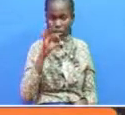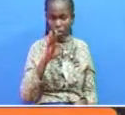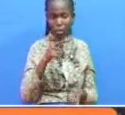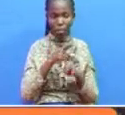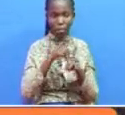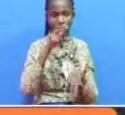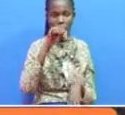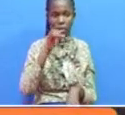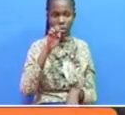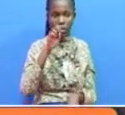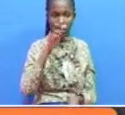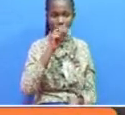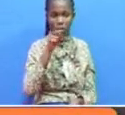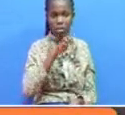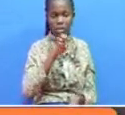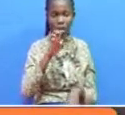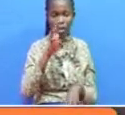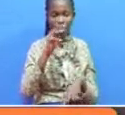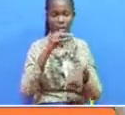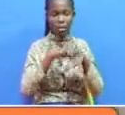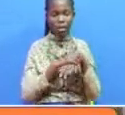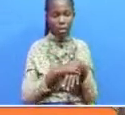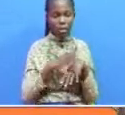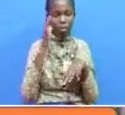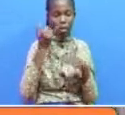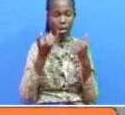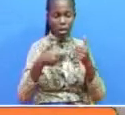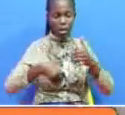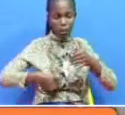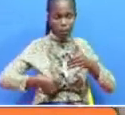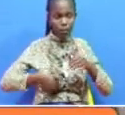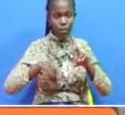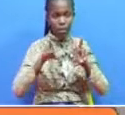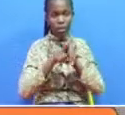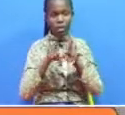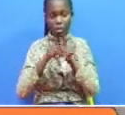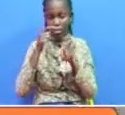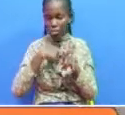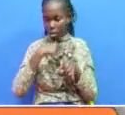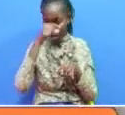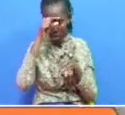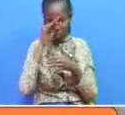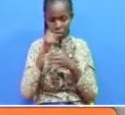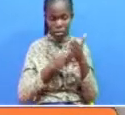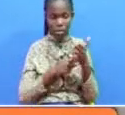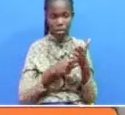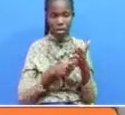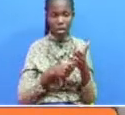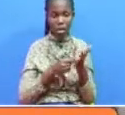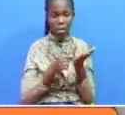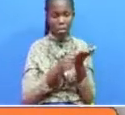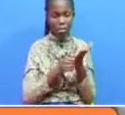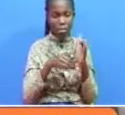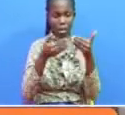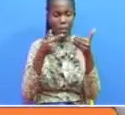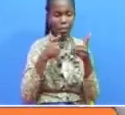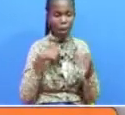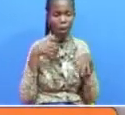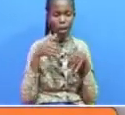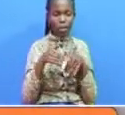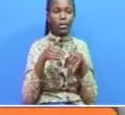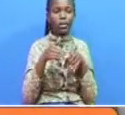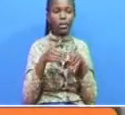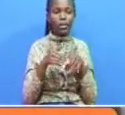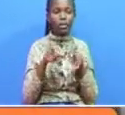ni umabiki ya nondu ibindani ino kuinanza. Na kila kingine kuliti serikali, tunenge mbemba. Anithi tunisi ya telete, na nonende